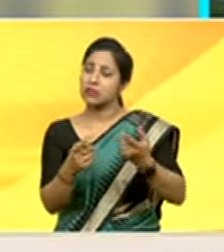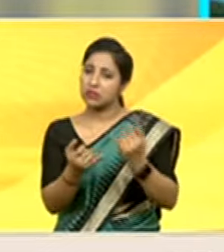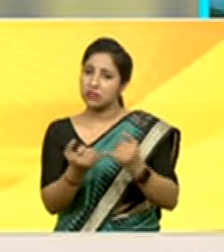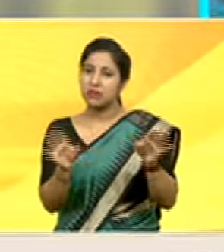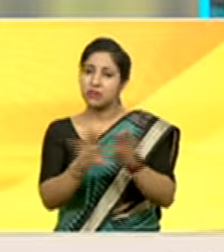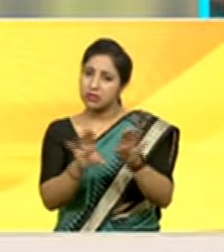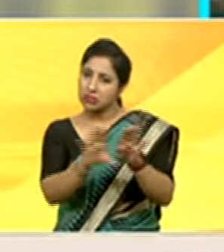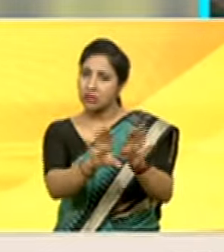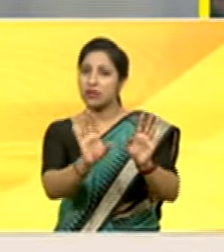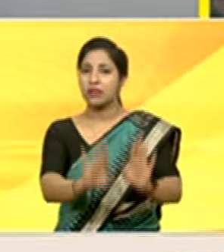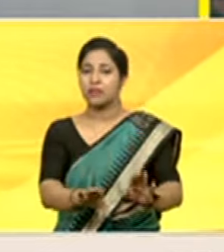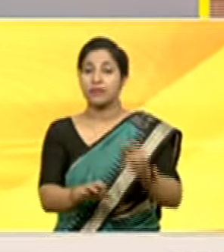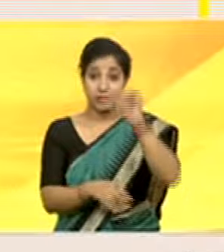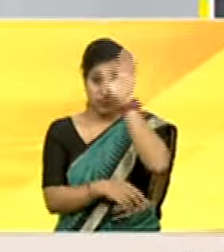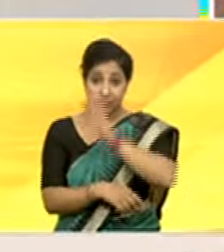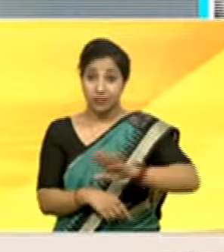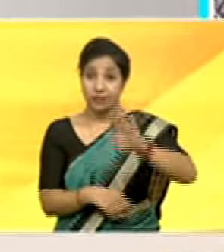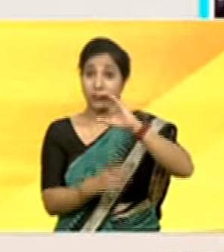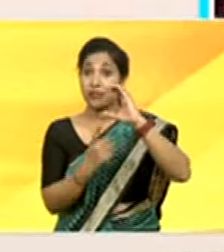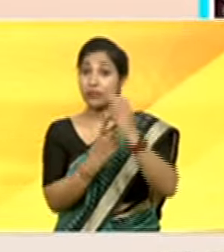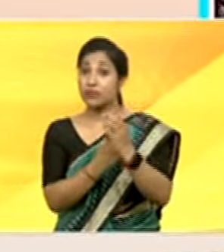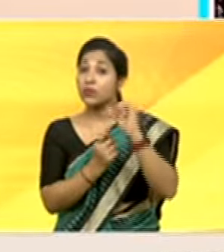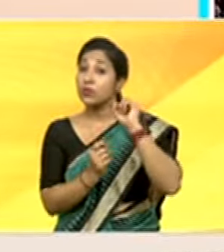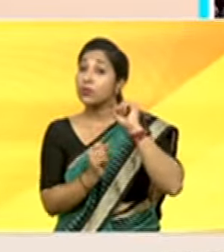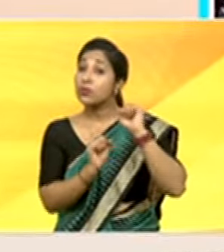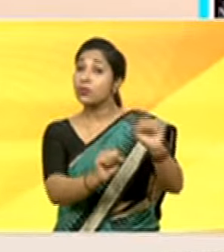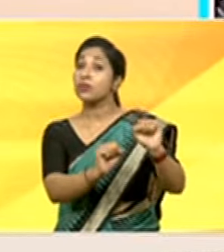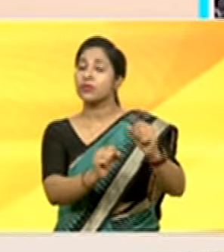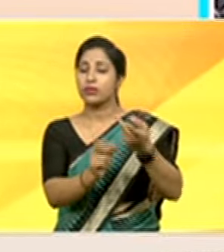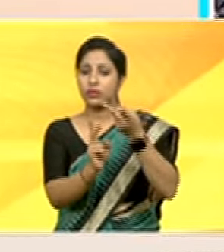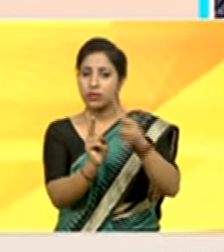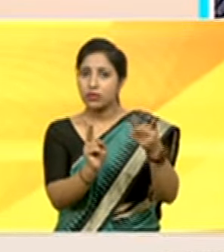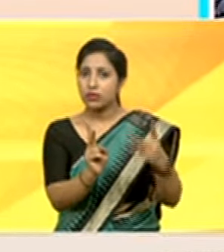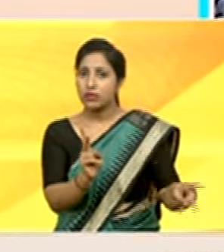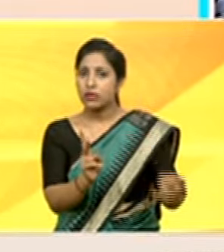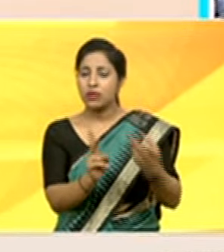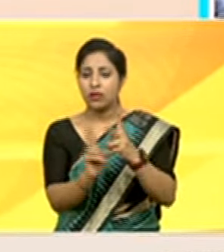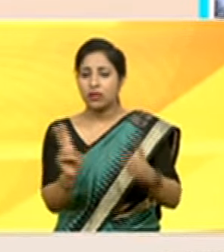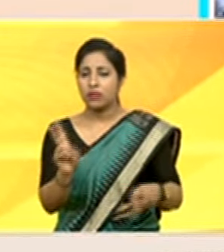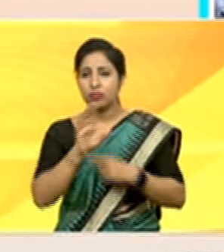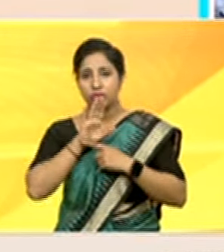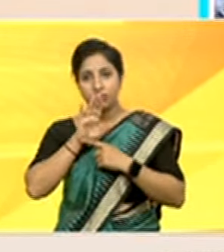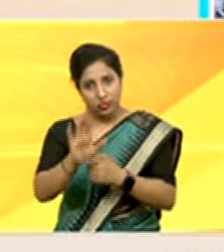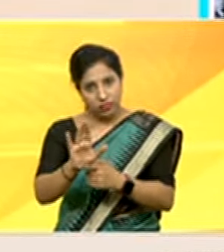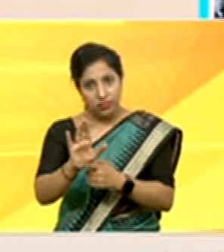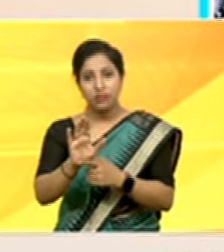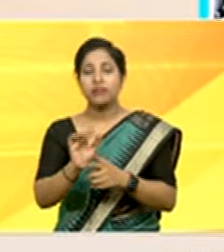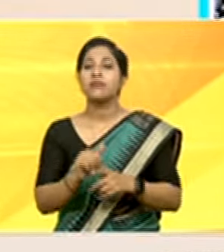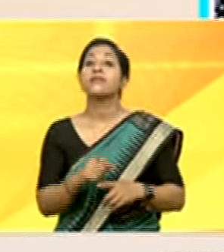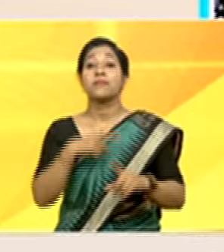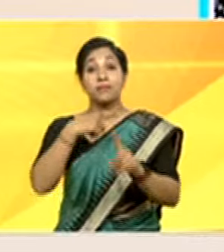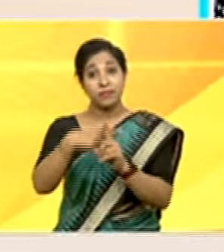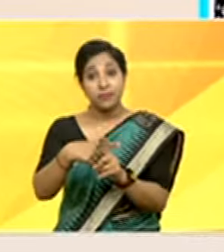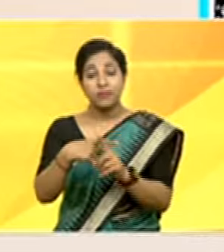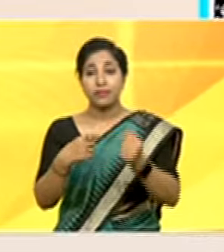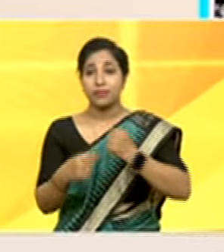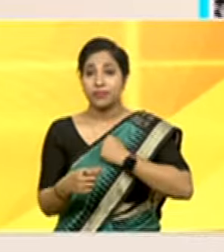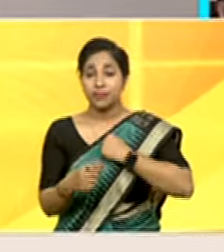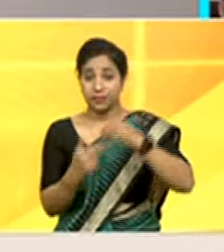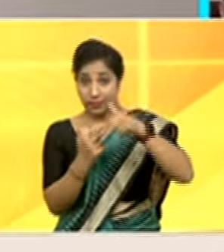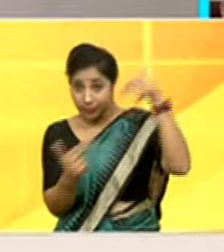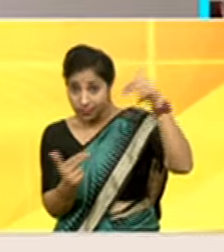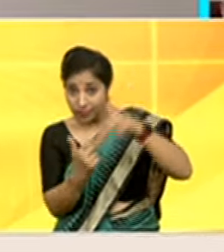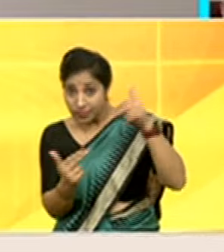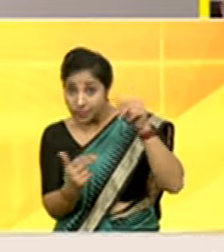इसमें भारतिय संस्कृती के अलग-अलग रंग शामिल होते हैं हमारी फिल्म